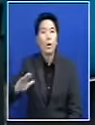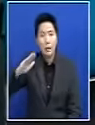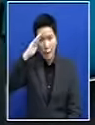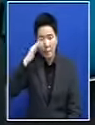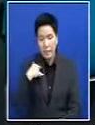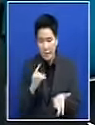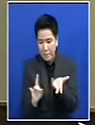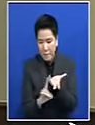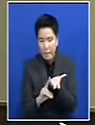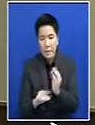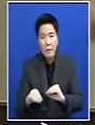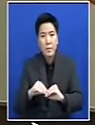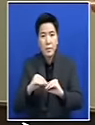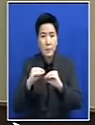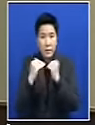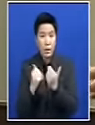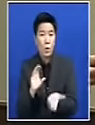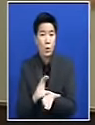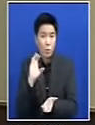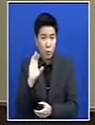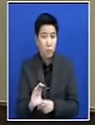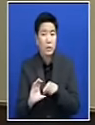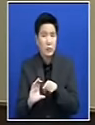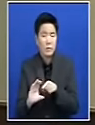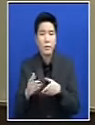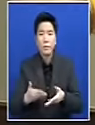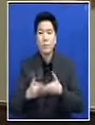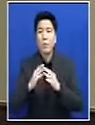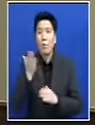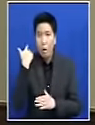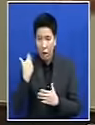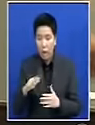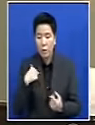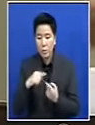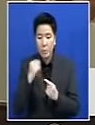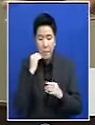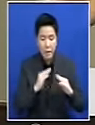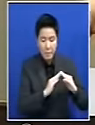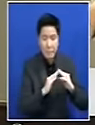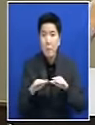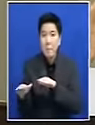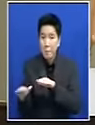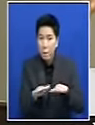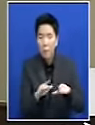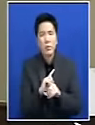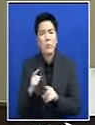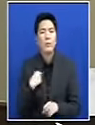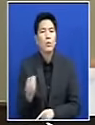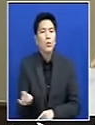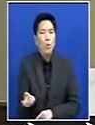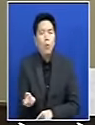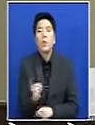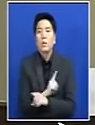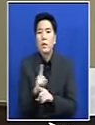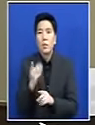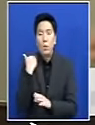ทำให้มีประสิทธิภาพมากขึ้นคือกองทุนนี้เคยมีการจัดตั้งขึ้นมาพร้อมกับกองทุนหมู่บ้านครับแต่ก็มีจำนวนไม่มาก